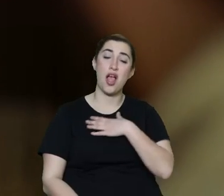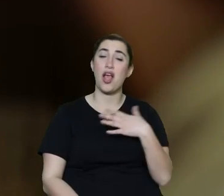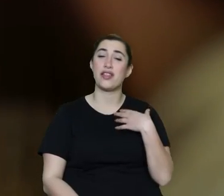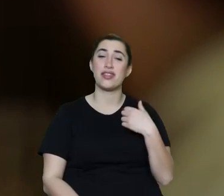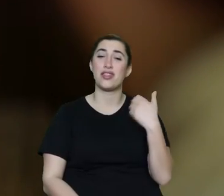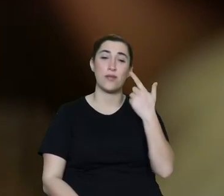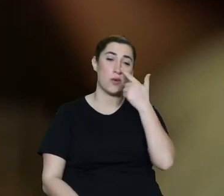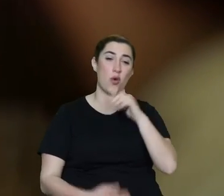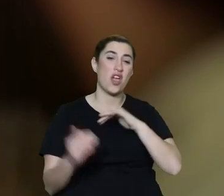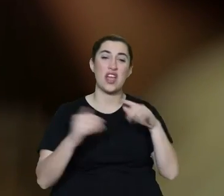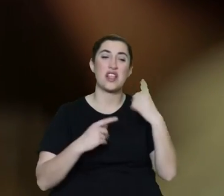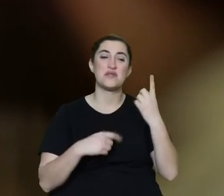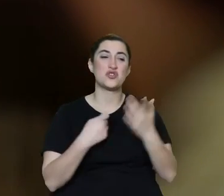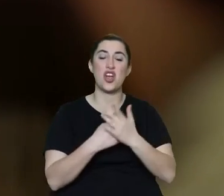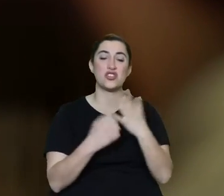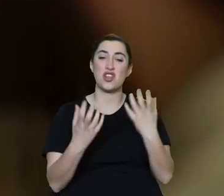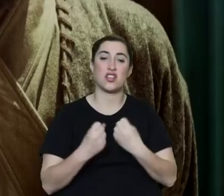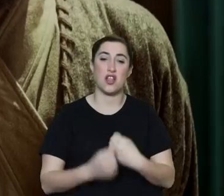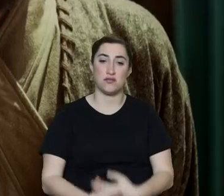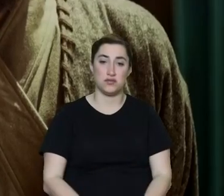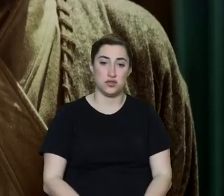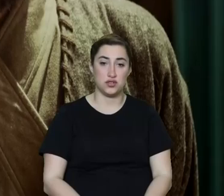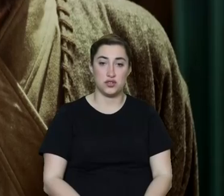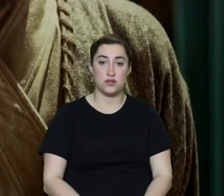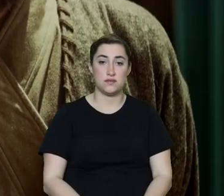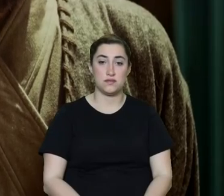Validem köye varan birini çarşıda almış Kadı Efendi.